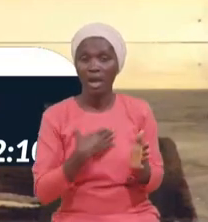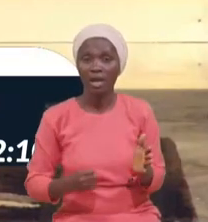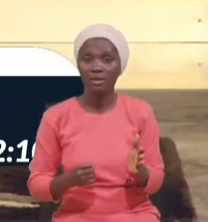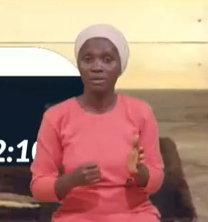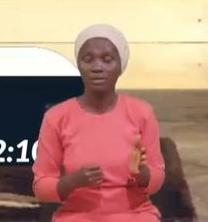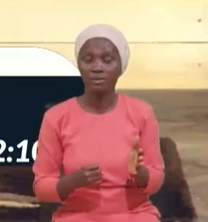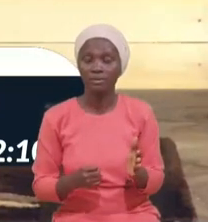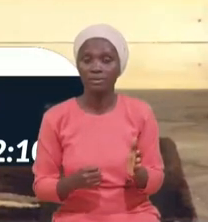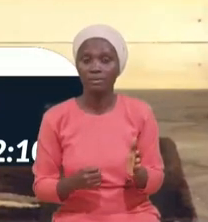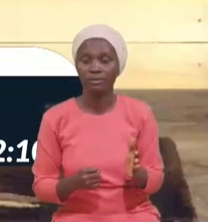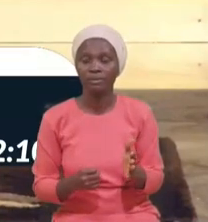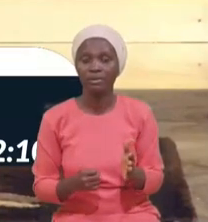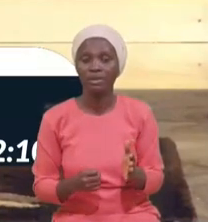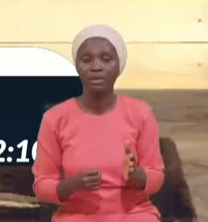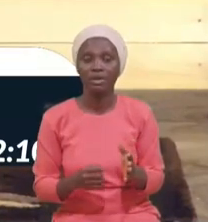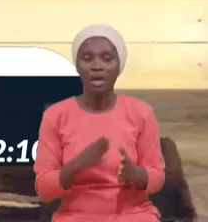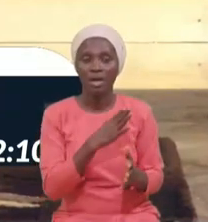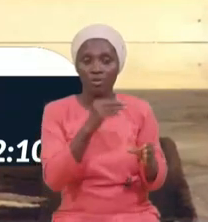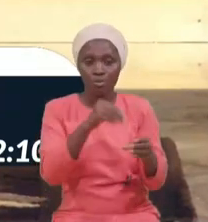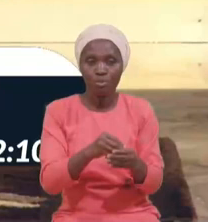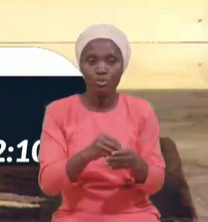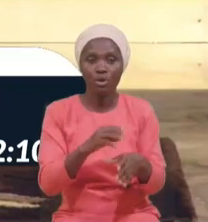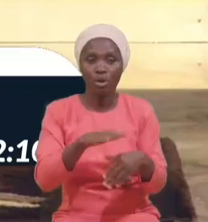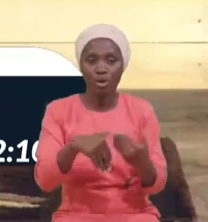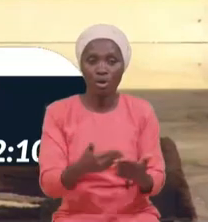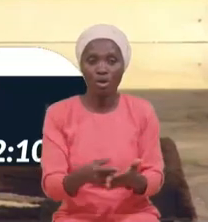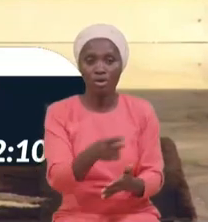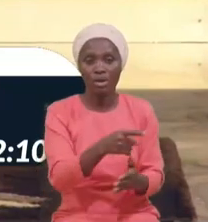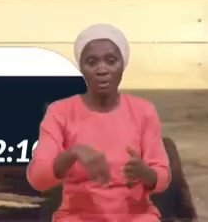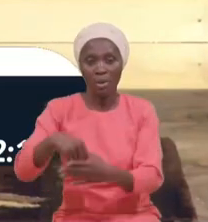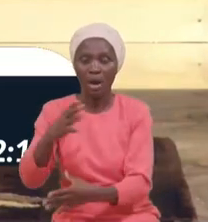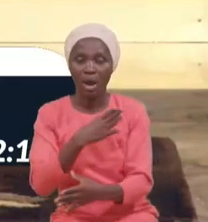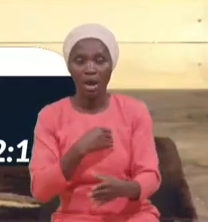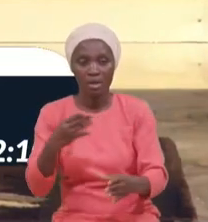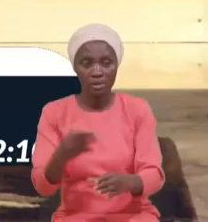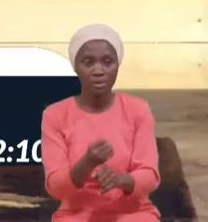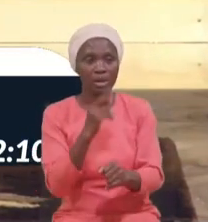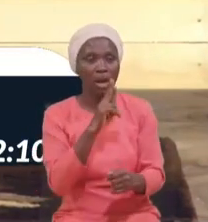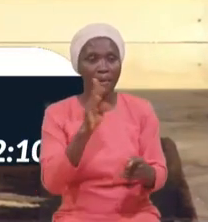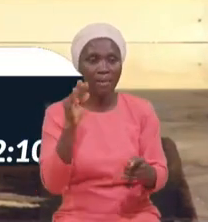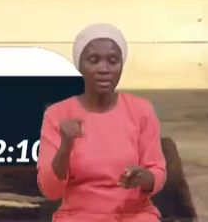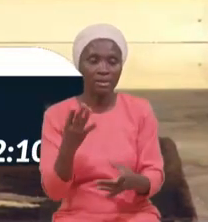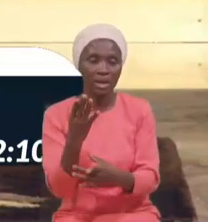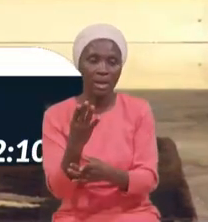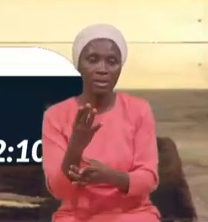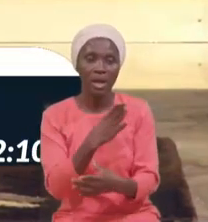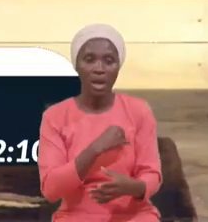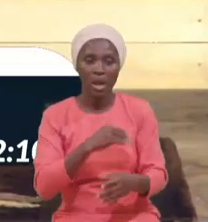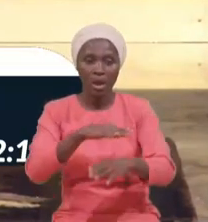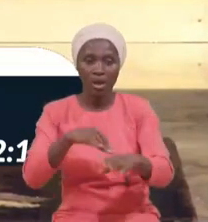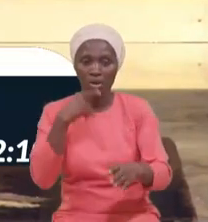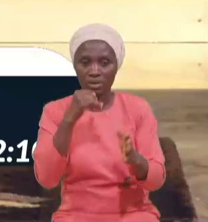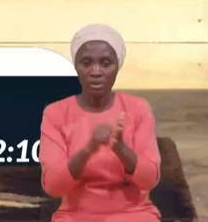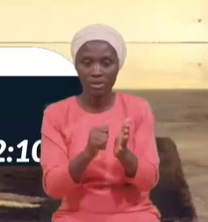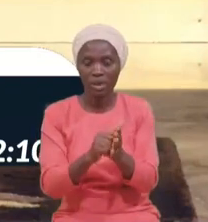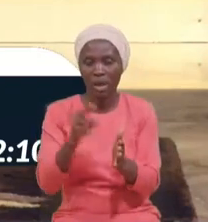Mais il la saisit par la main et dit d'une voix forte,